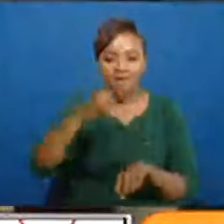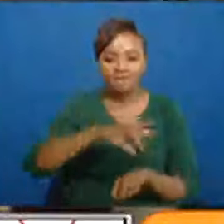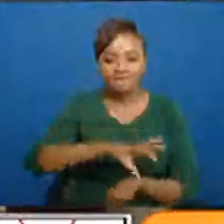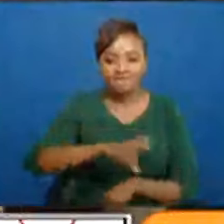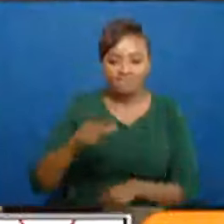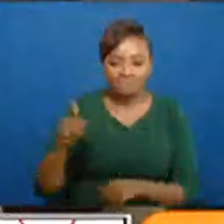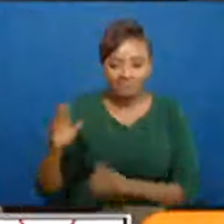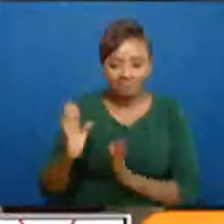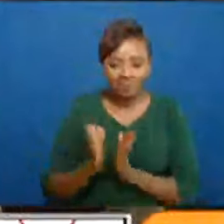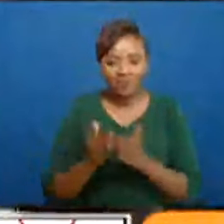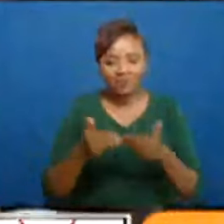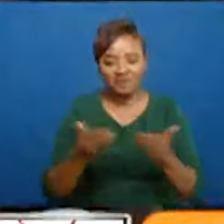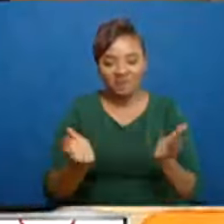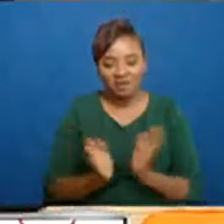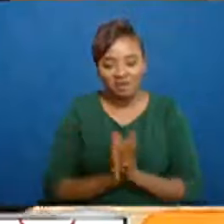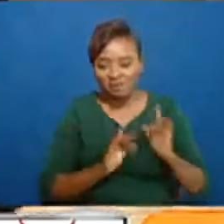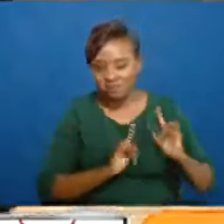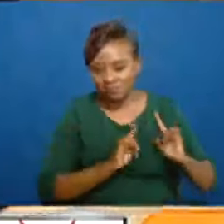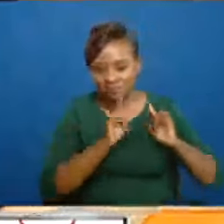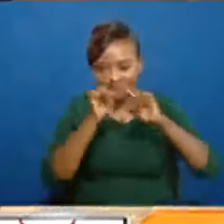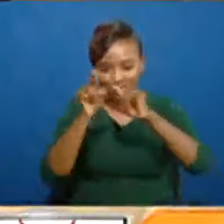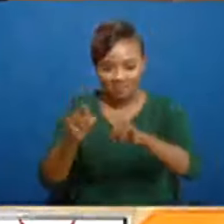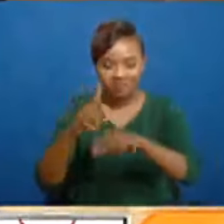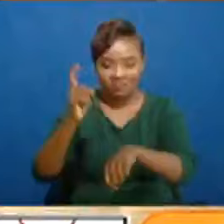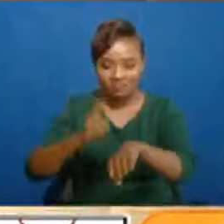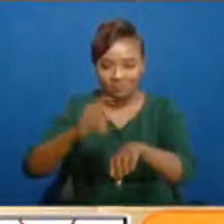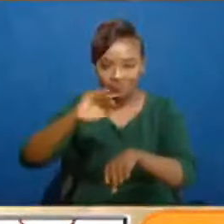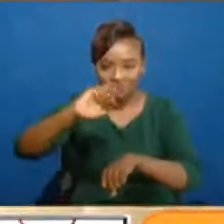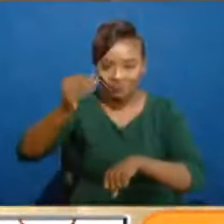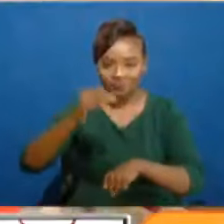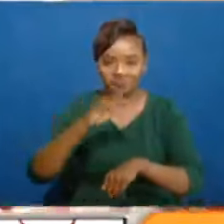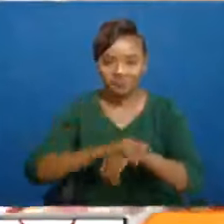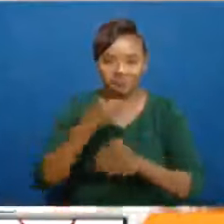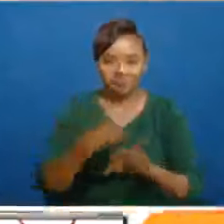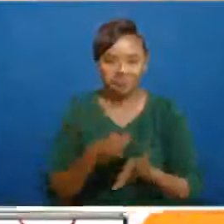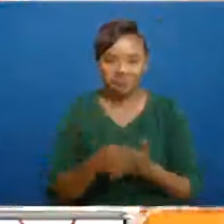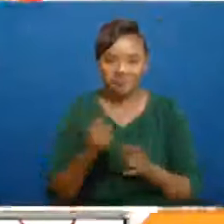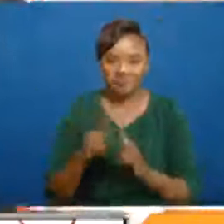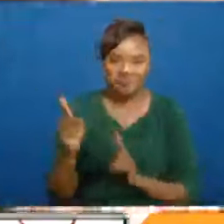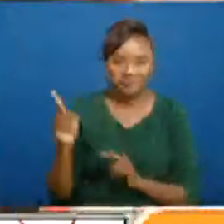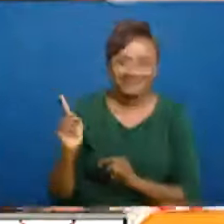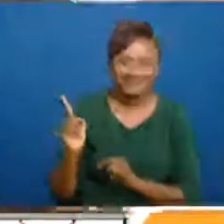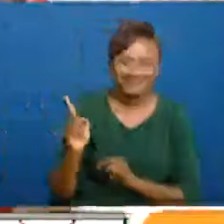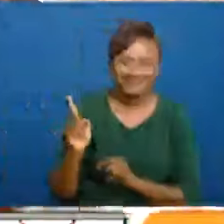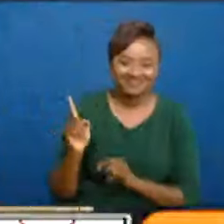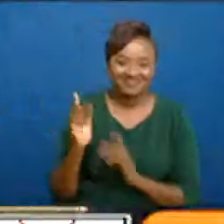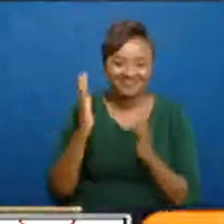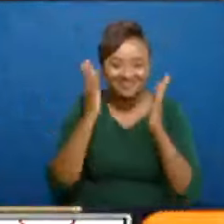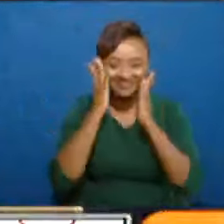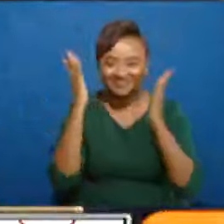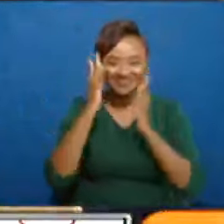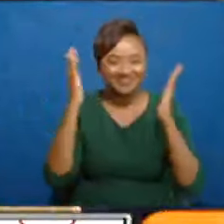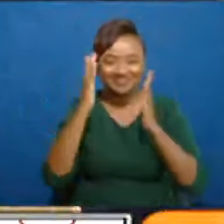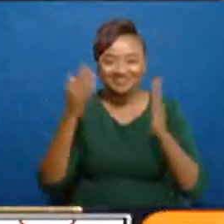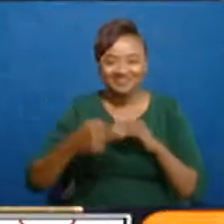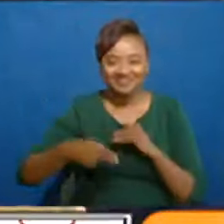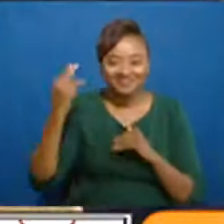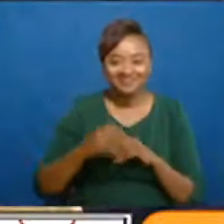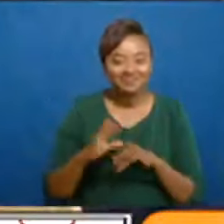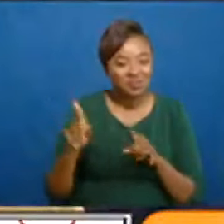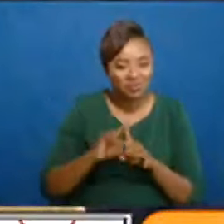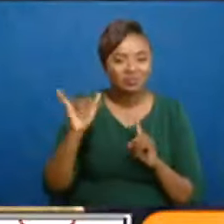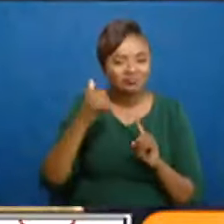Aliyeandamana na jamaa zake hadi Embu mjini kuzawadiwa kitita hicho hakuficha bashasha yake, na mara kwa mara walipokea